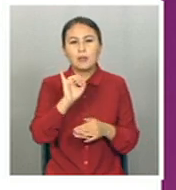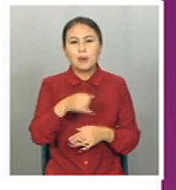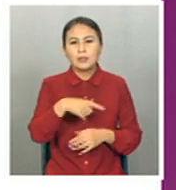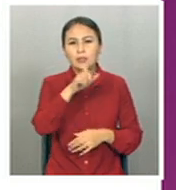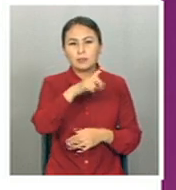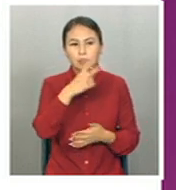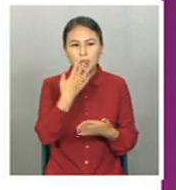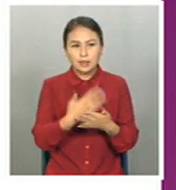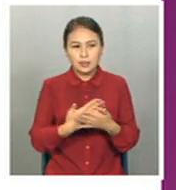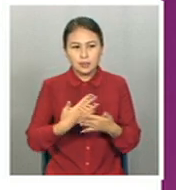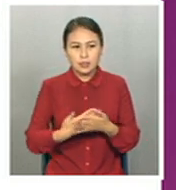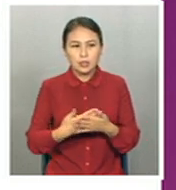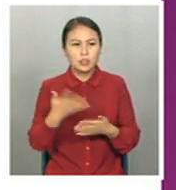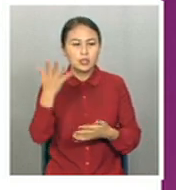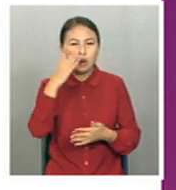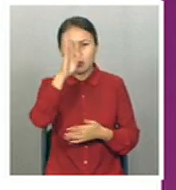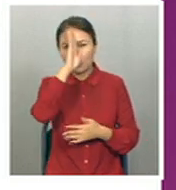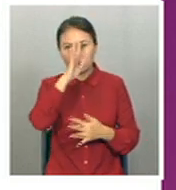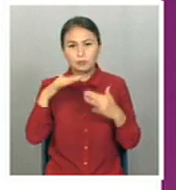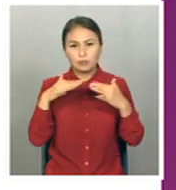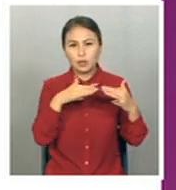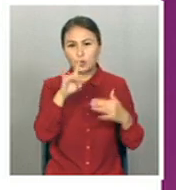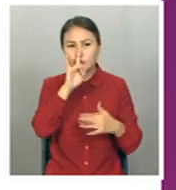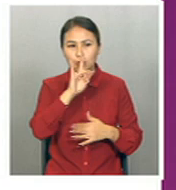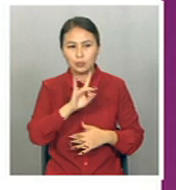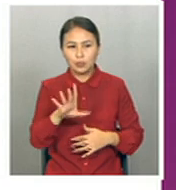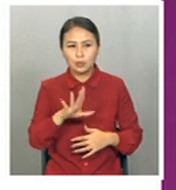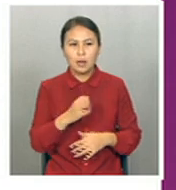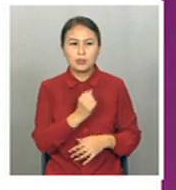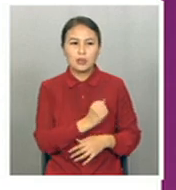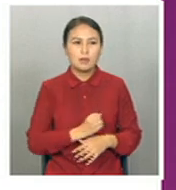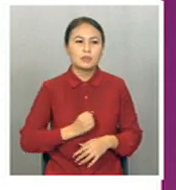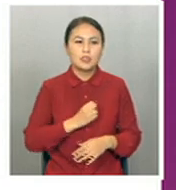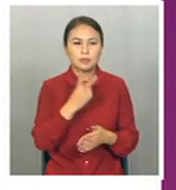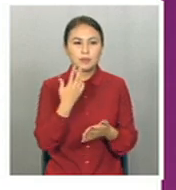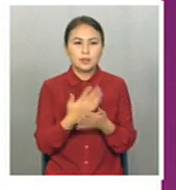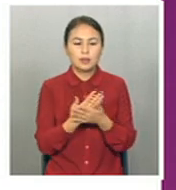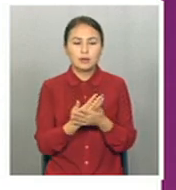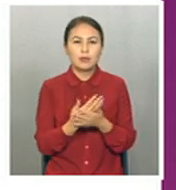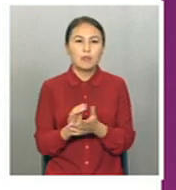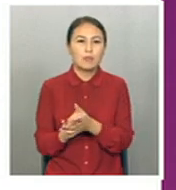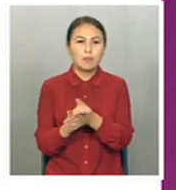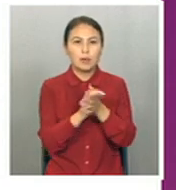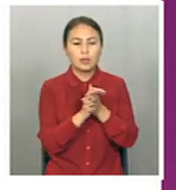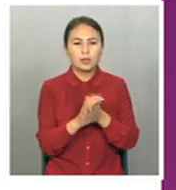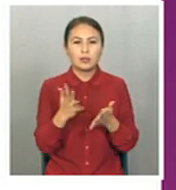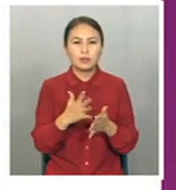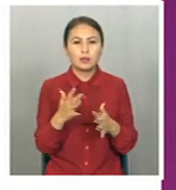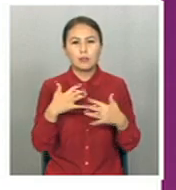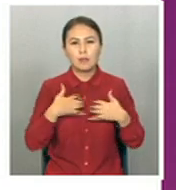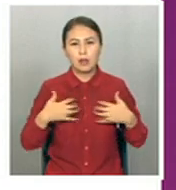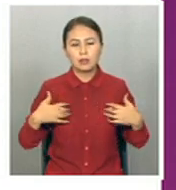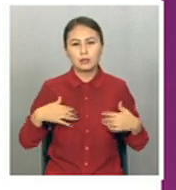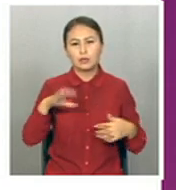белгісі жауға қарсы тұрмаса, залымдардың белгісі бейбіттің малын ұрласа.